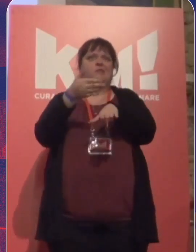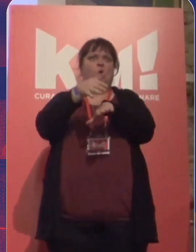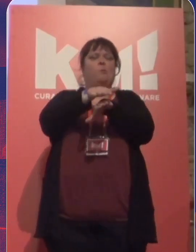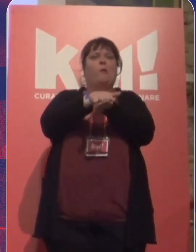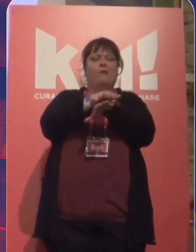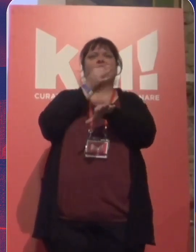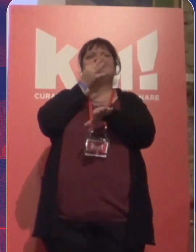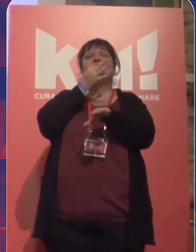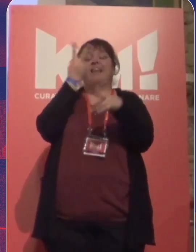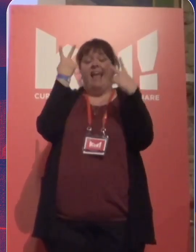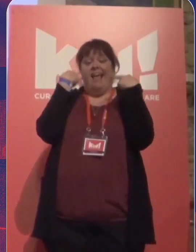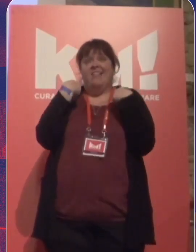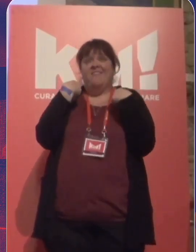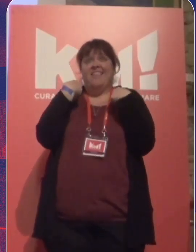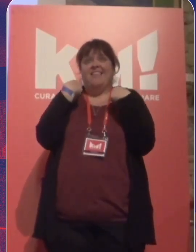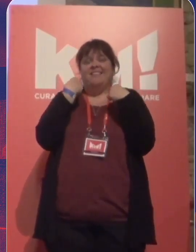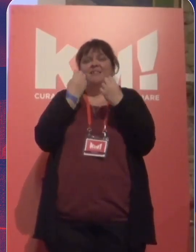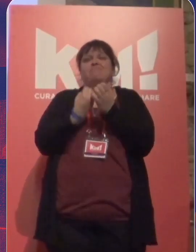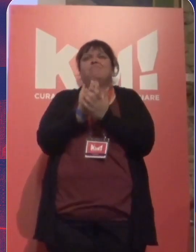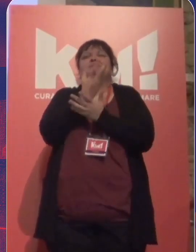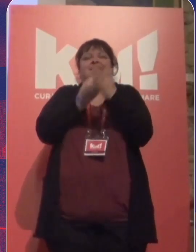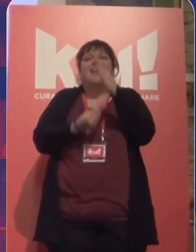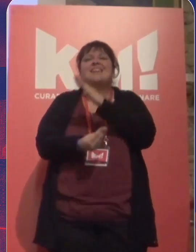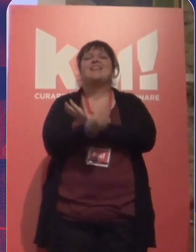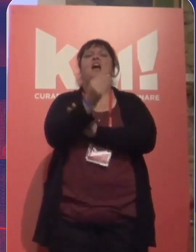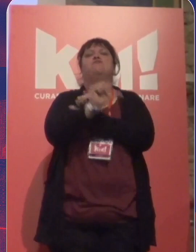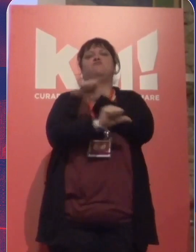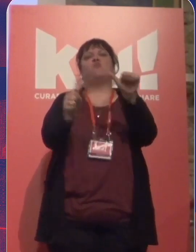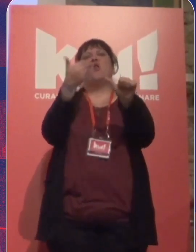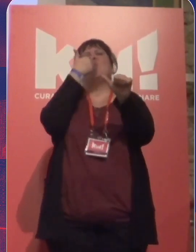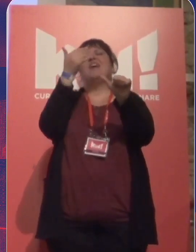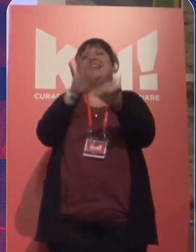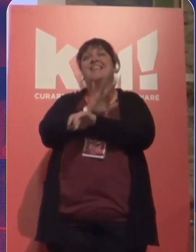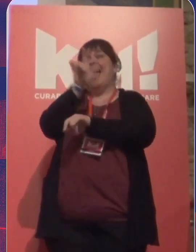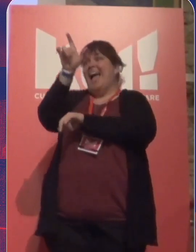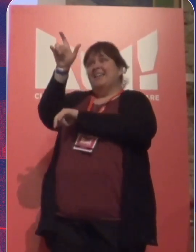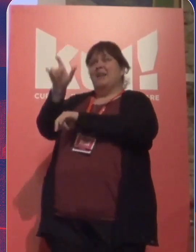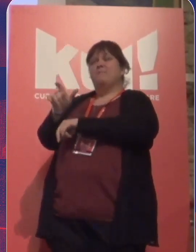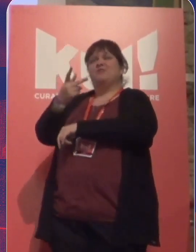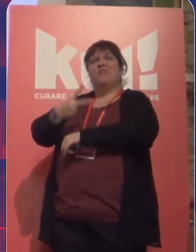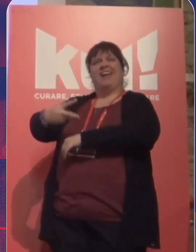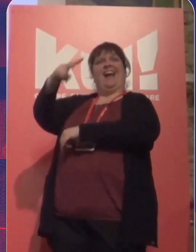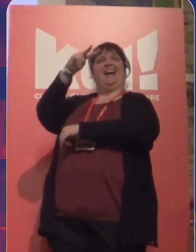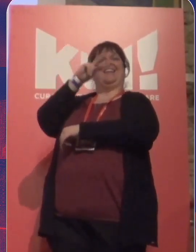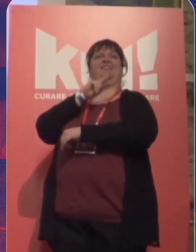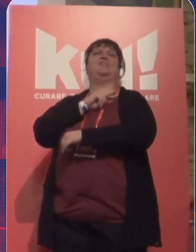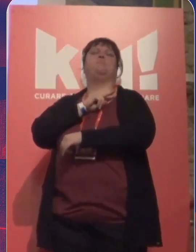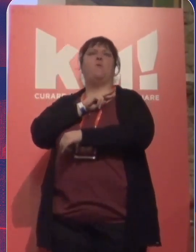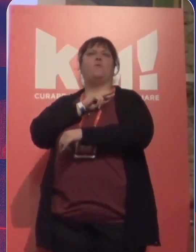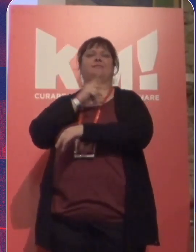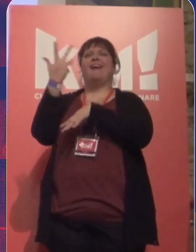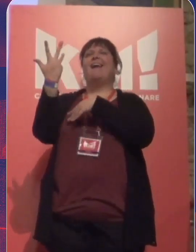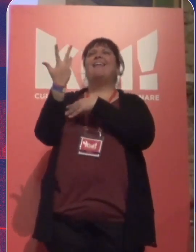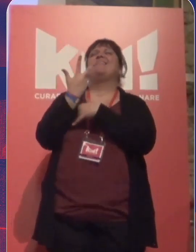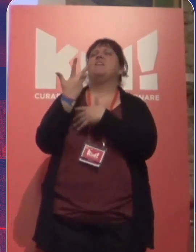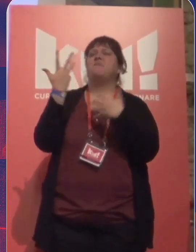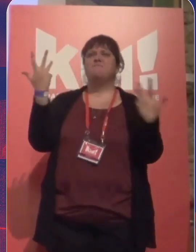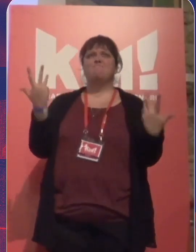dell'altro alla risposta dell'altro quindi noi siamo nulla senza l'altro per un verso